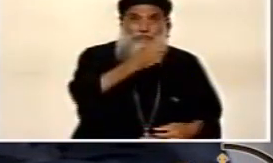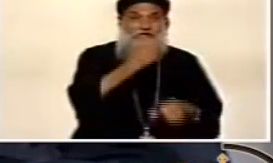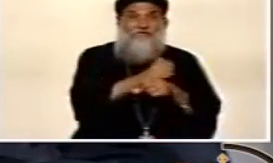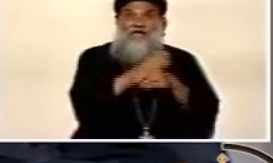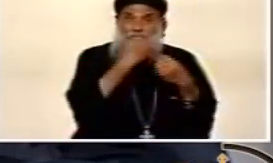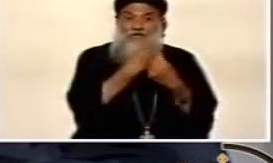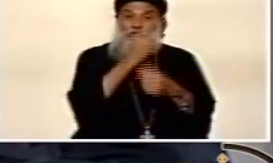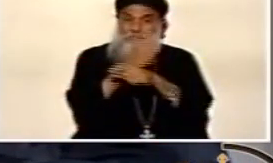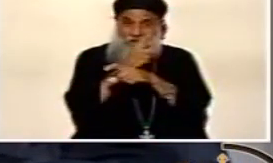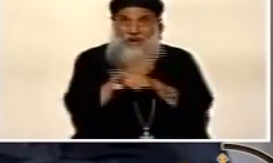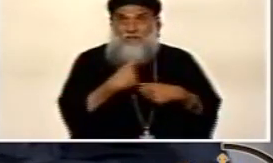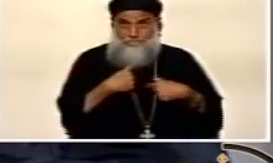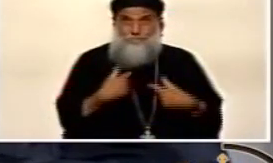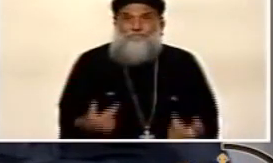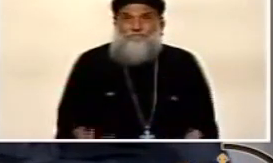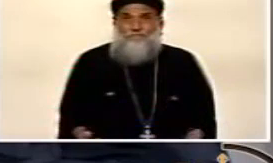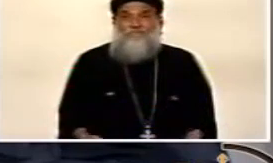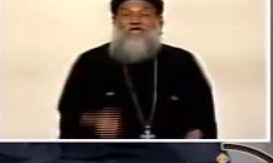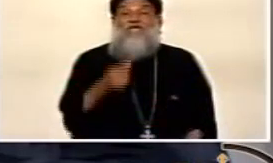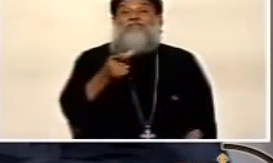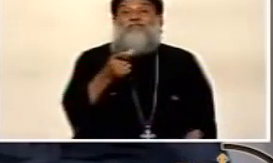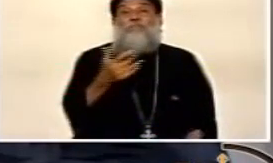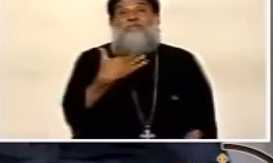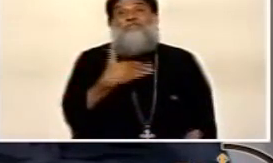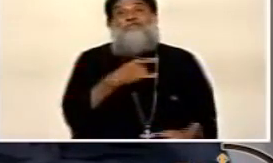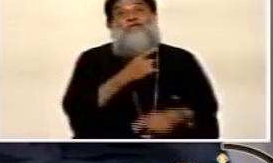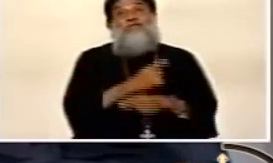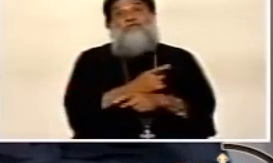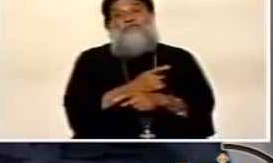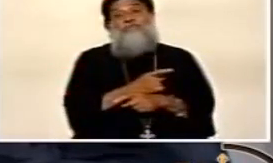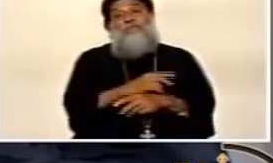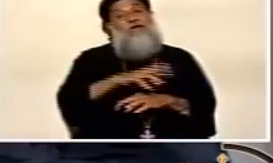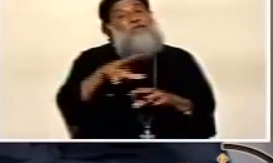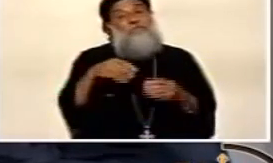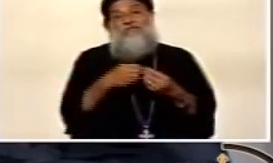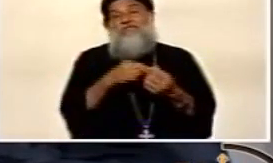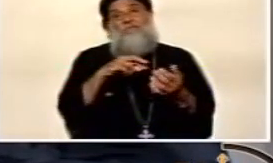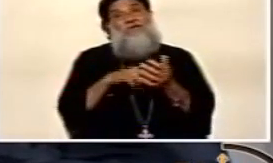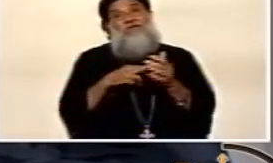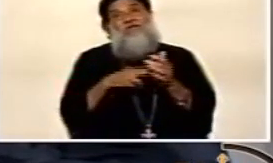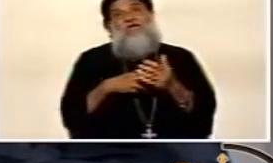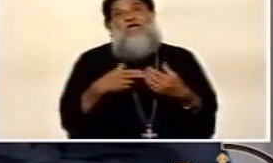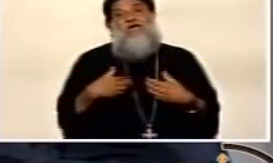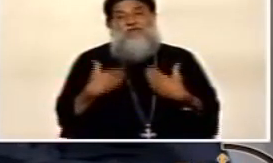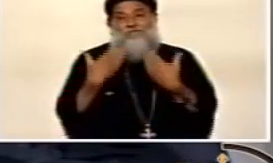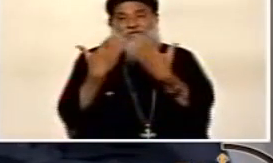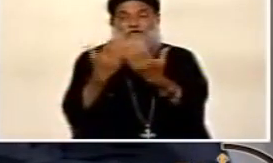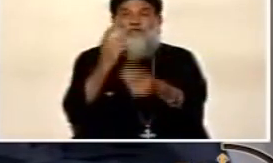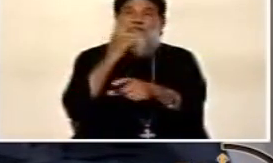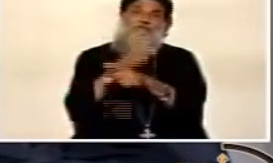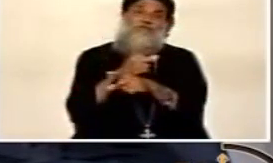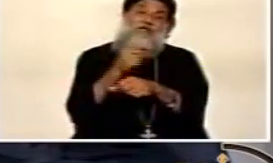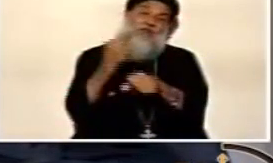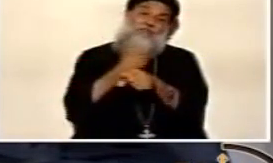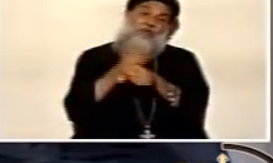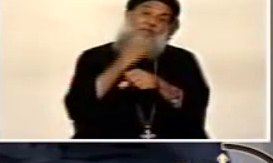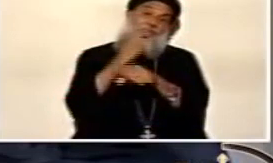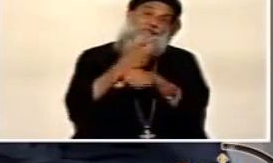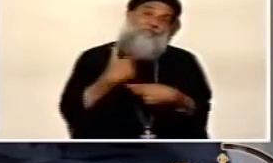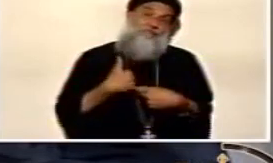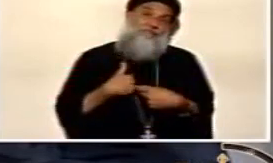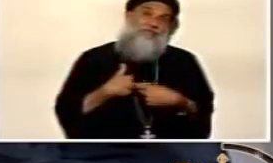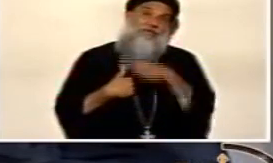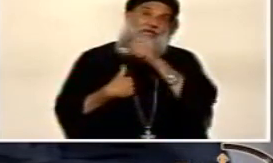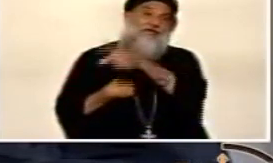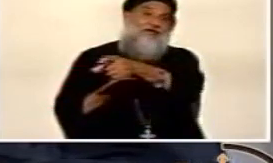الرب؟ إن كنت لست رسولا إلى آخرين فإنما أنا إليكم رسول، لأنكم